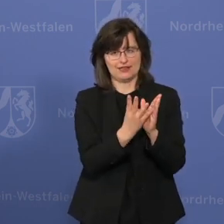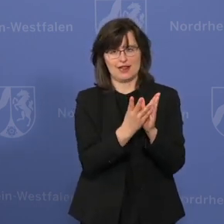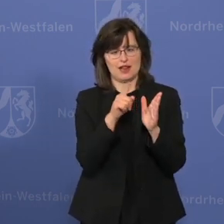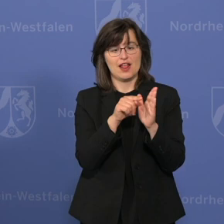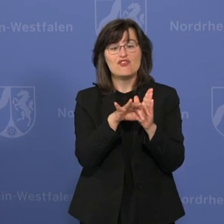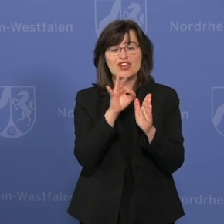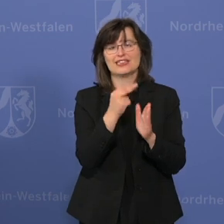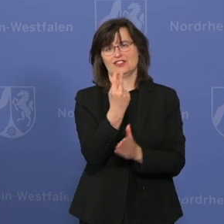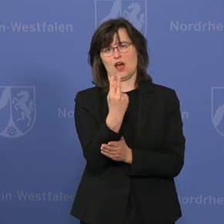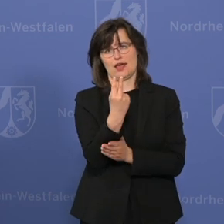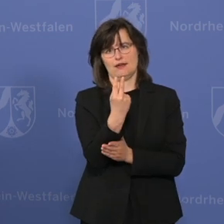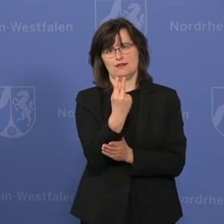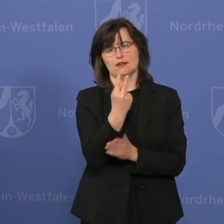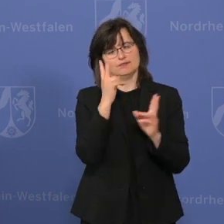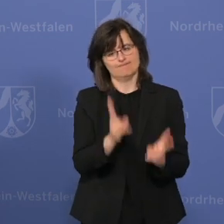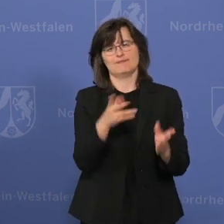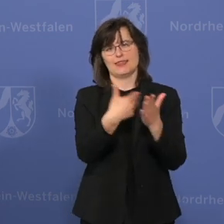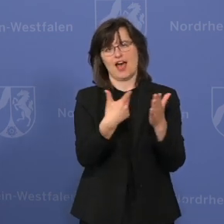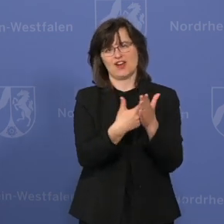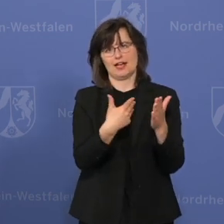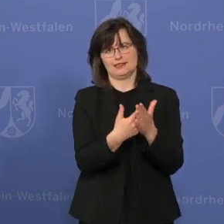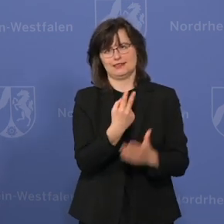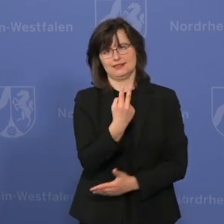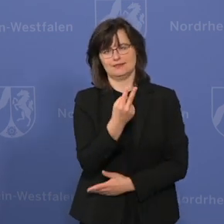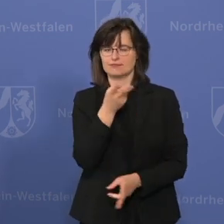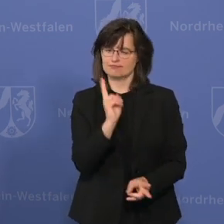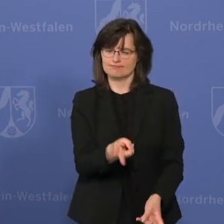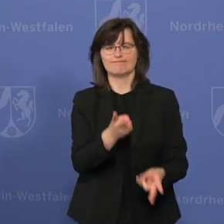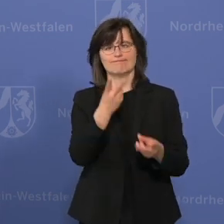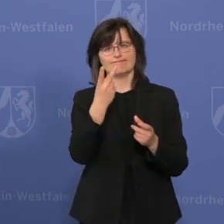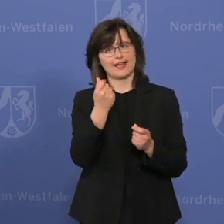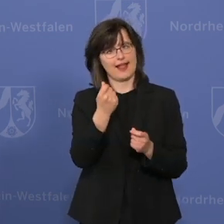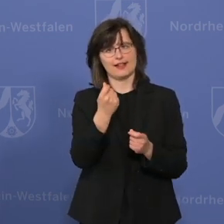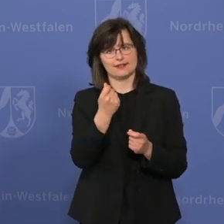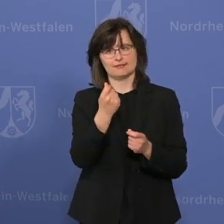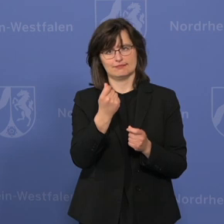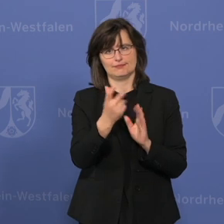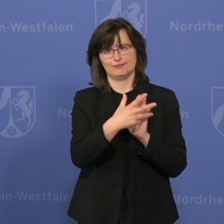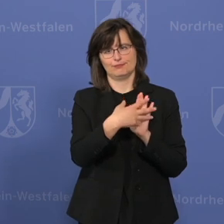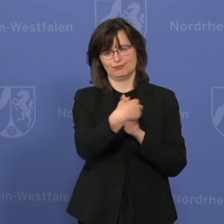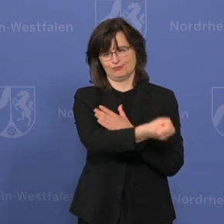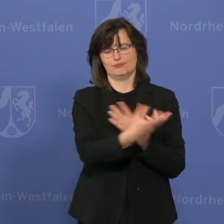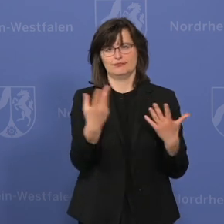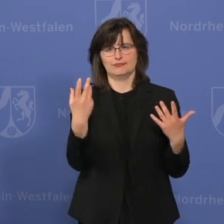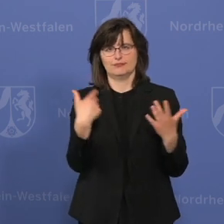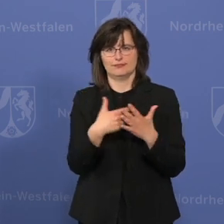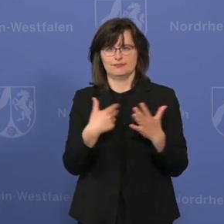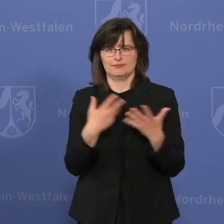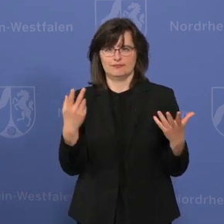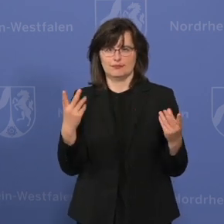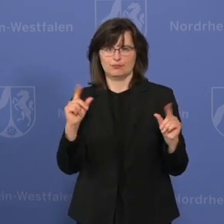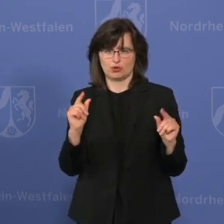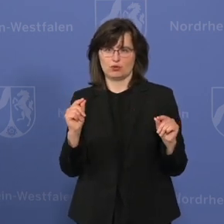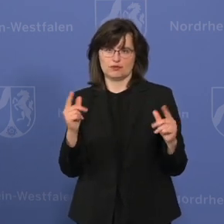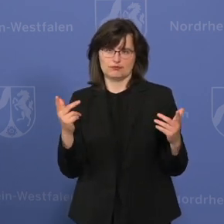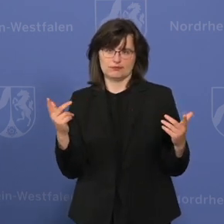Fällen der Nachweis erfolgt, dass tatsächlich dieses System seine Wirkung entfaltet, sprich